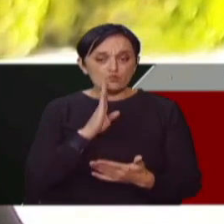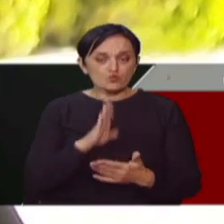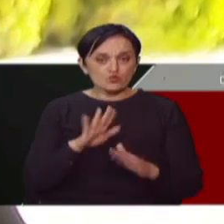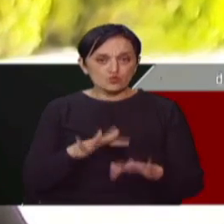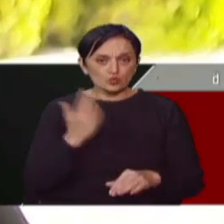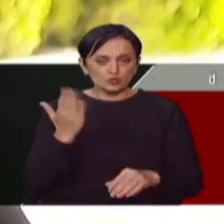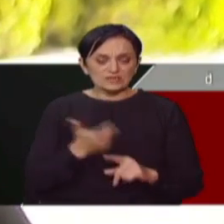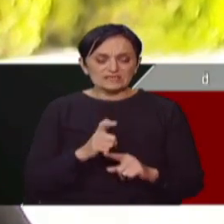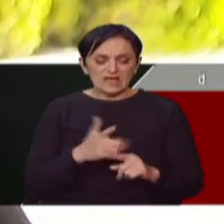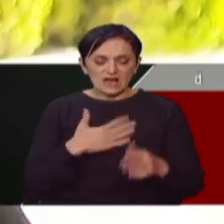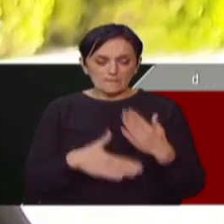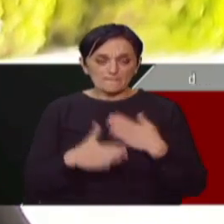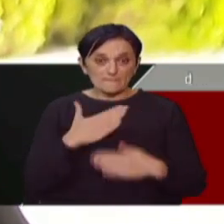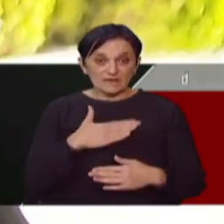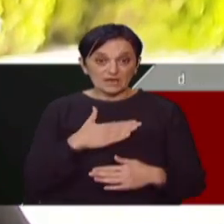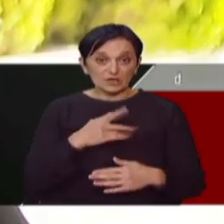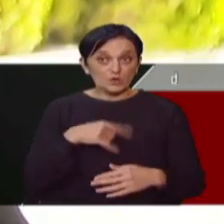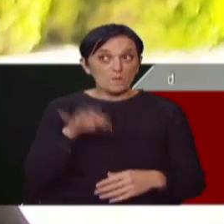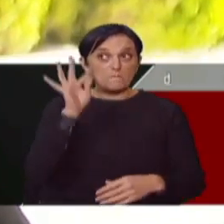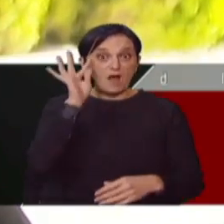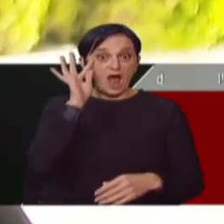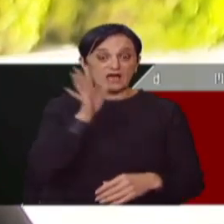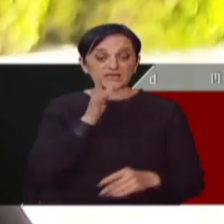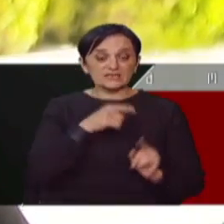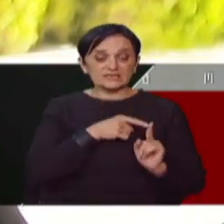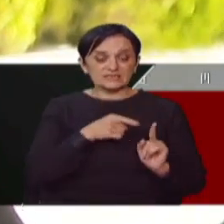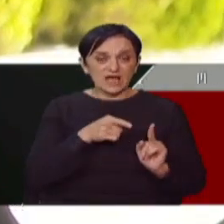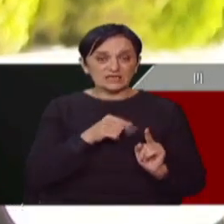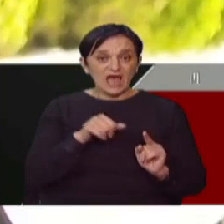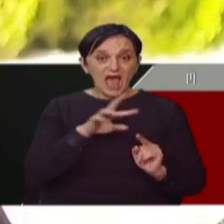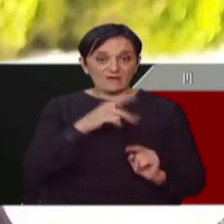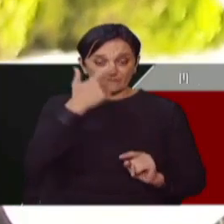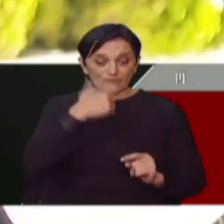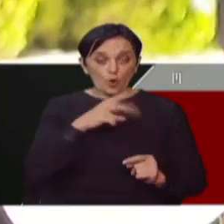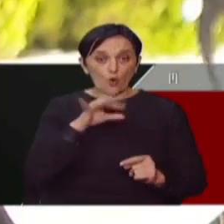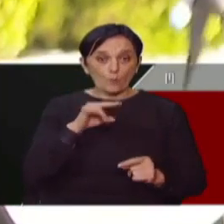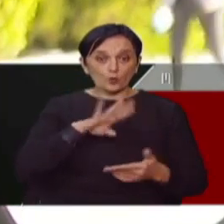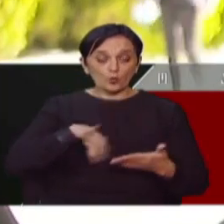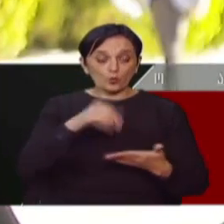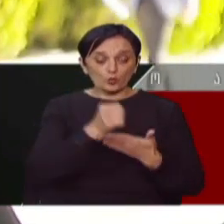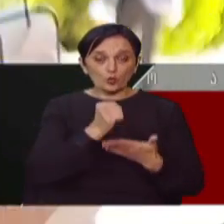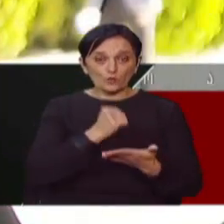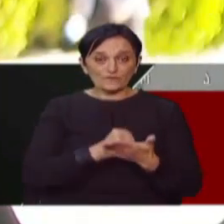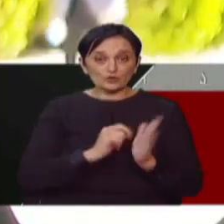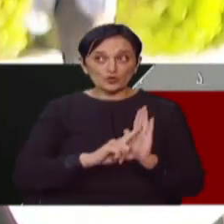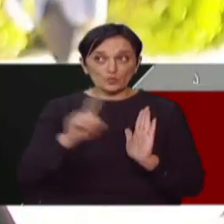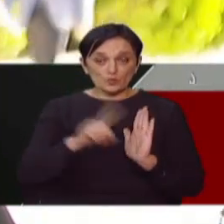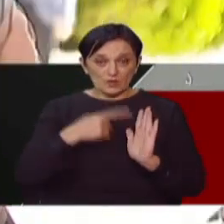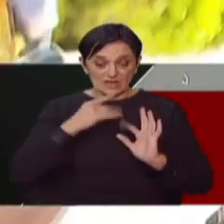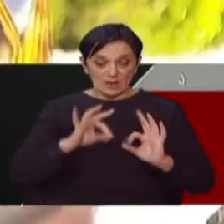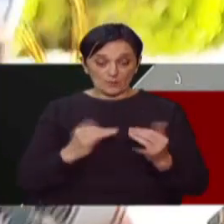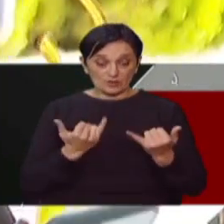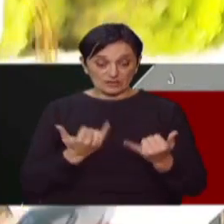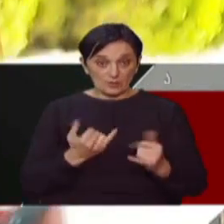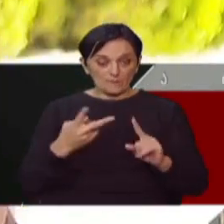და ძალიან მიხარია, რადგან იმ მომენტს მახსენებს, როდესაც როგორც ევროკომისარმა უვიზო მიმოსვლის შესახებ გამოაცხადა. დღეს რაც მოხდა,